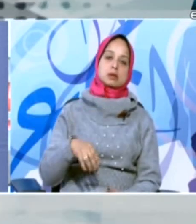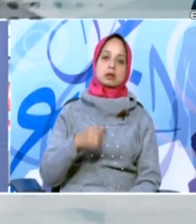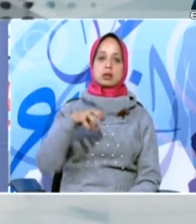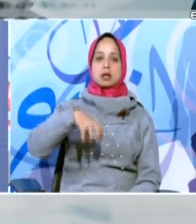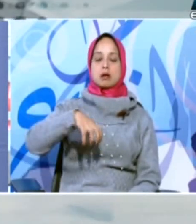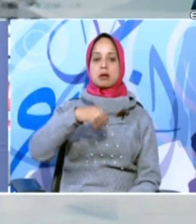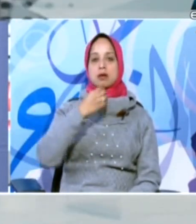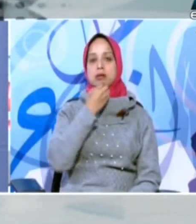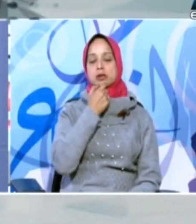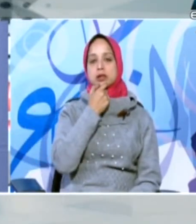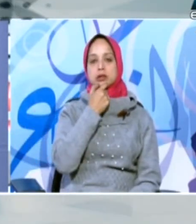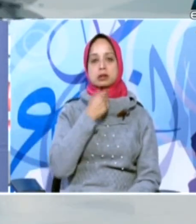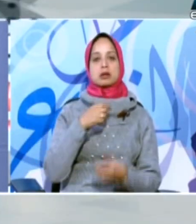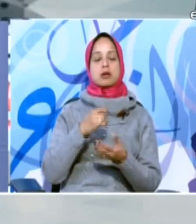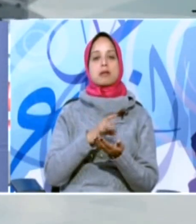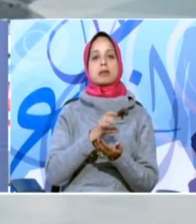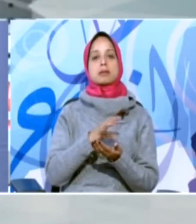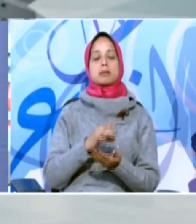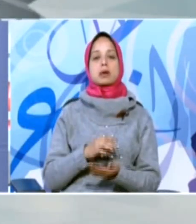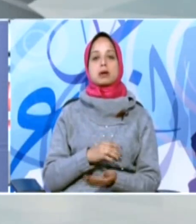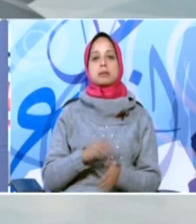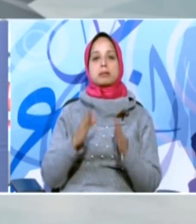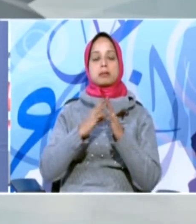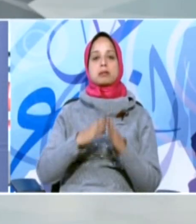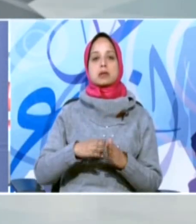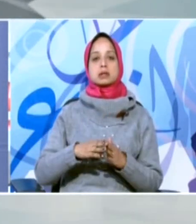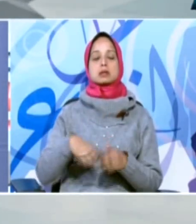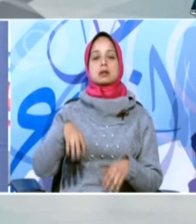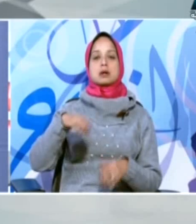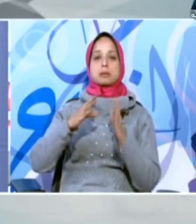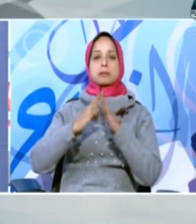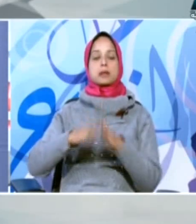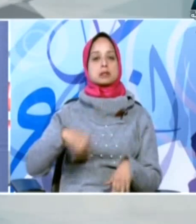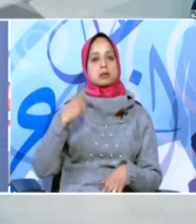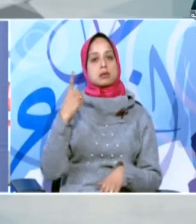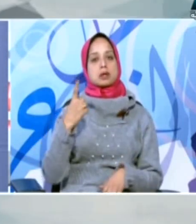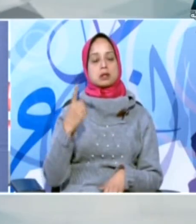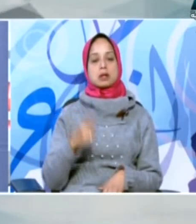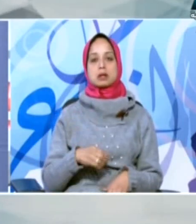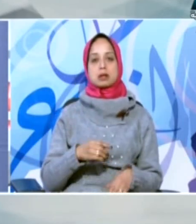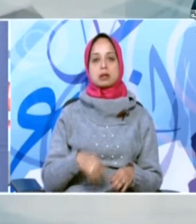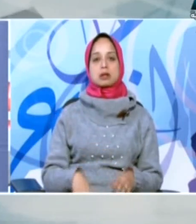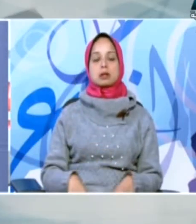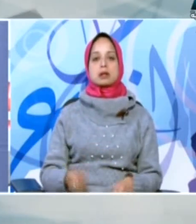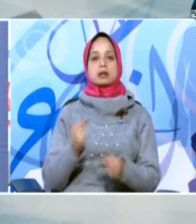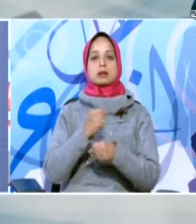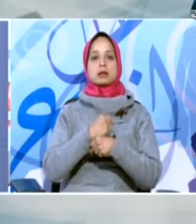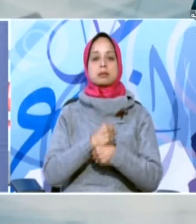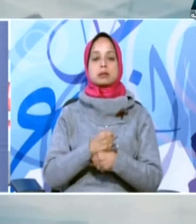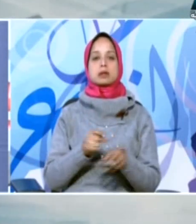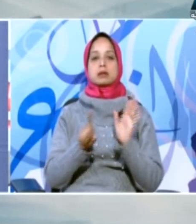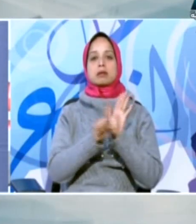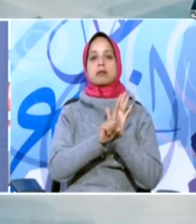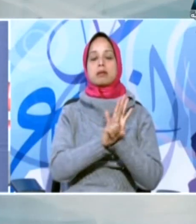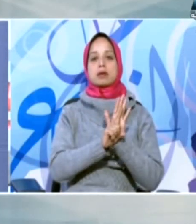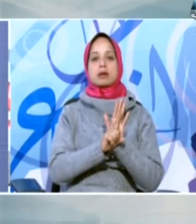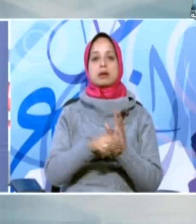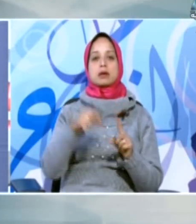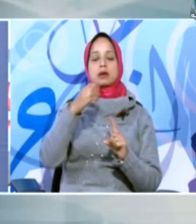مصر والاعتراف بمصر دولة مستقلة ذات سيادة مع 4 تحفظات تأمين دفاع حماية سودان. صح